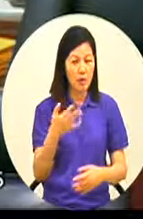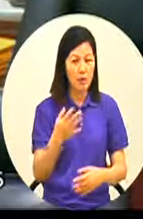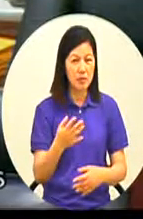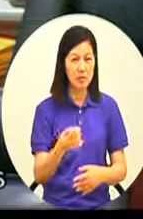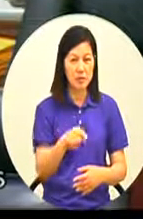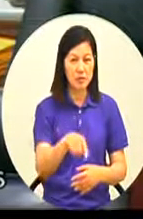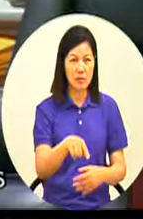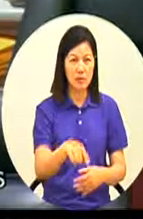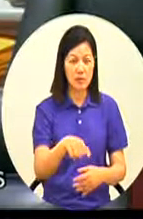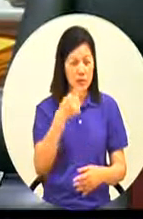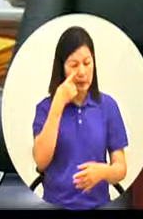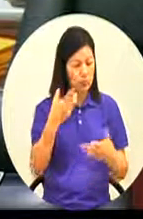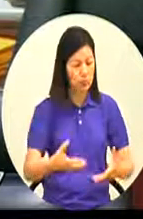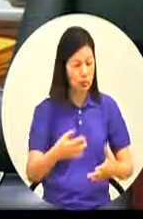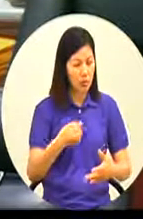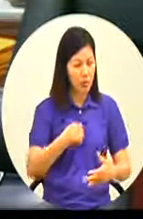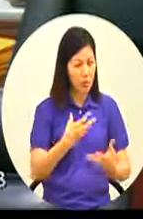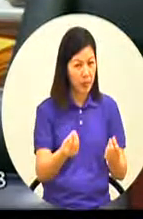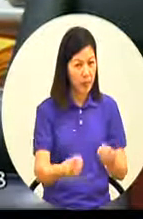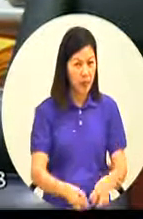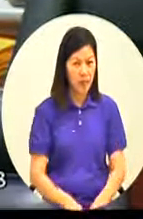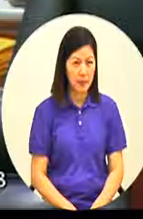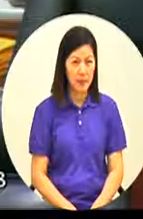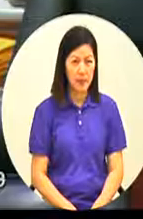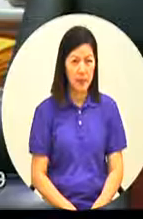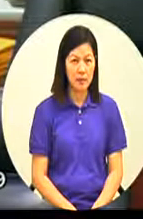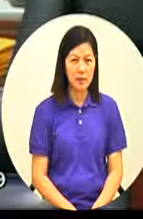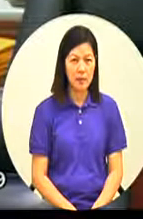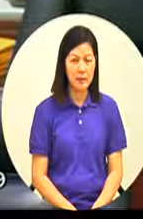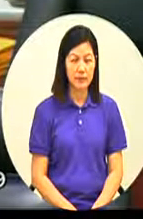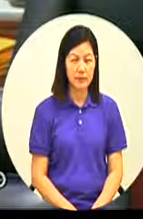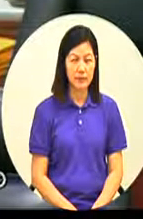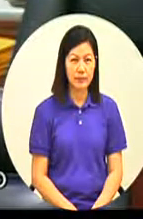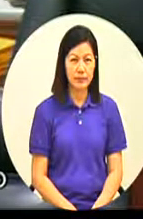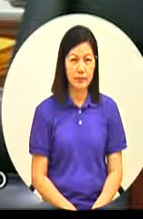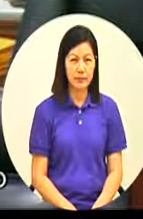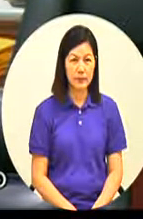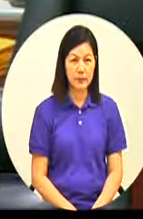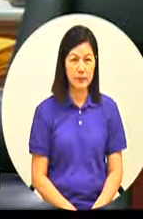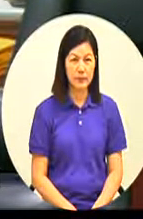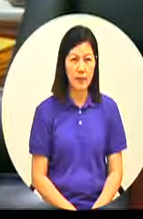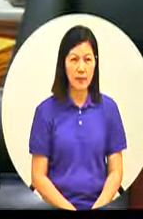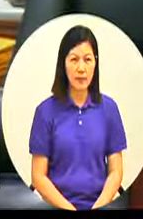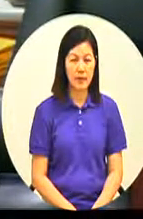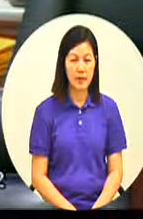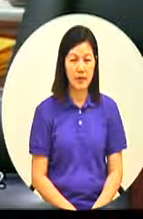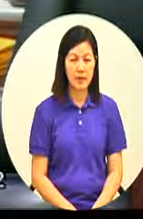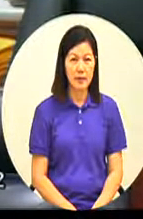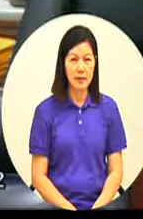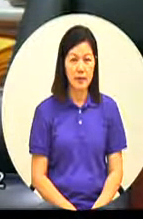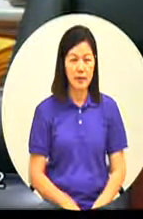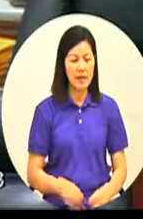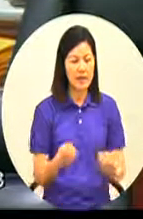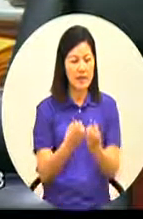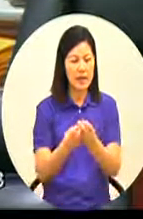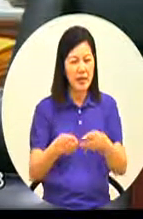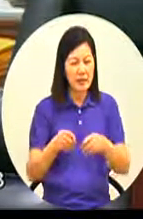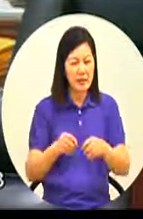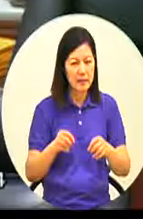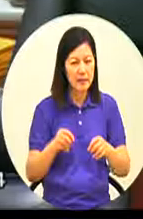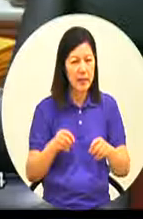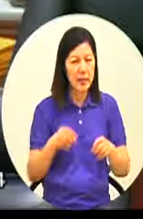无重视阮凤山哦，所以提出来探讨是讲，尤其像灾难啊，是地震啊，如